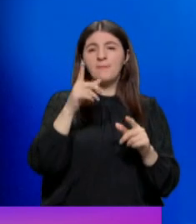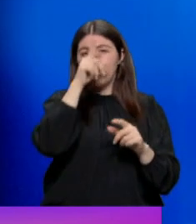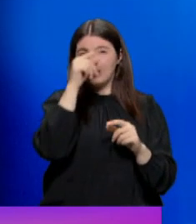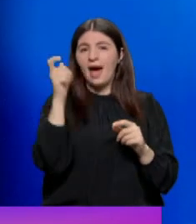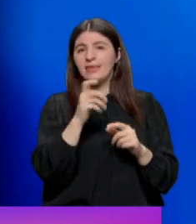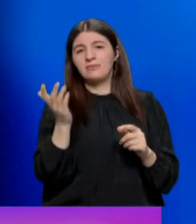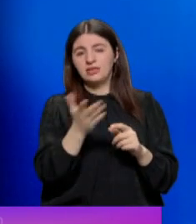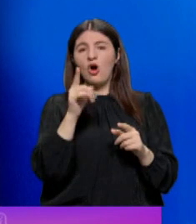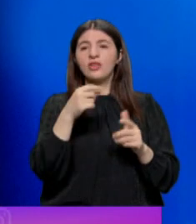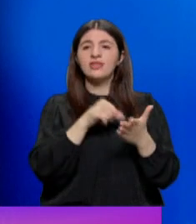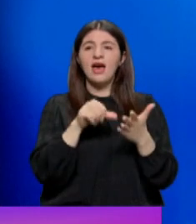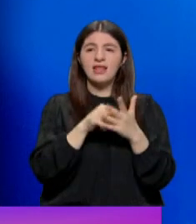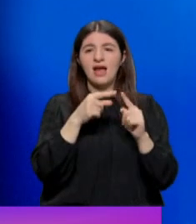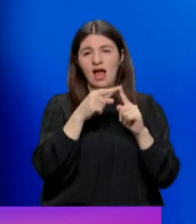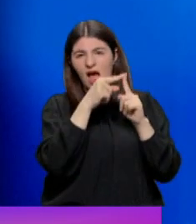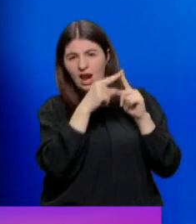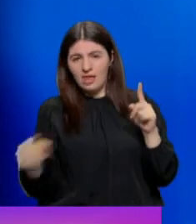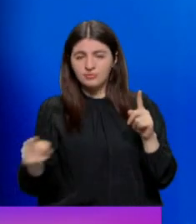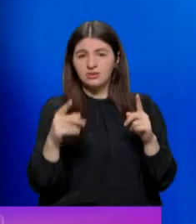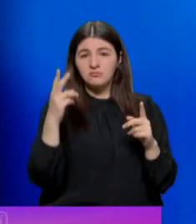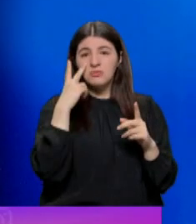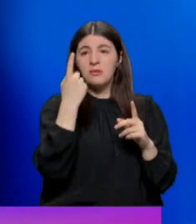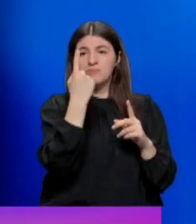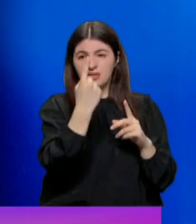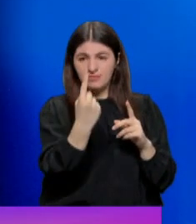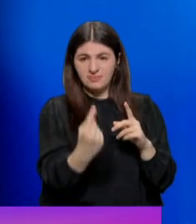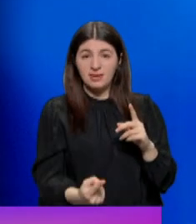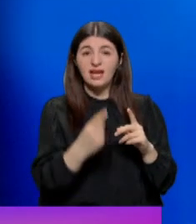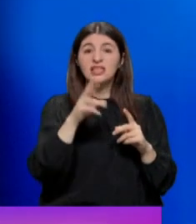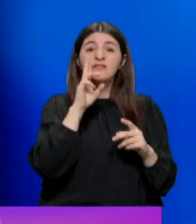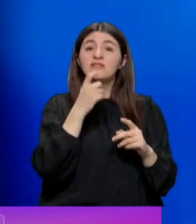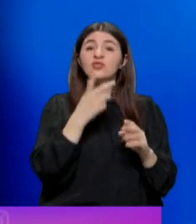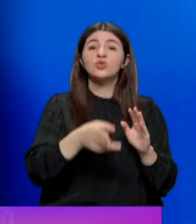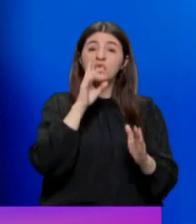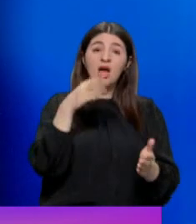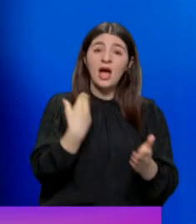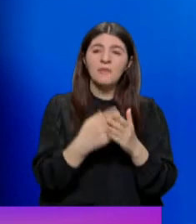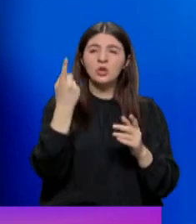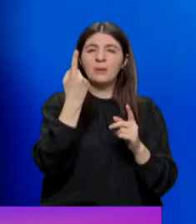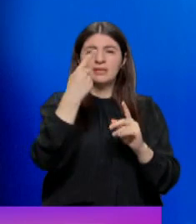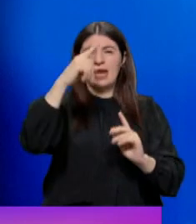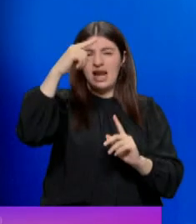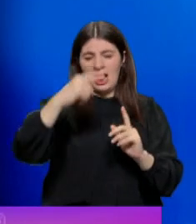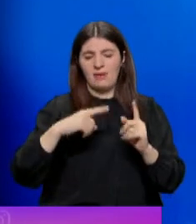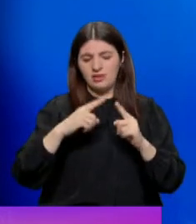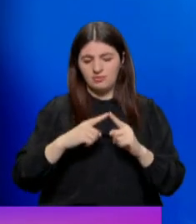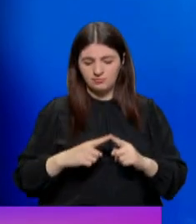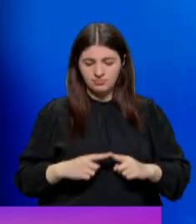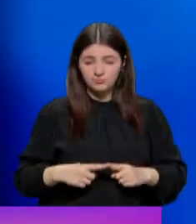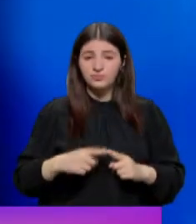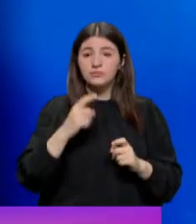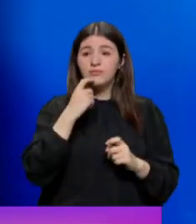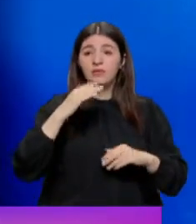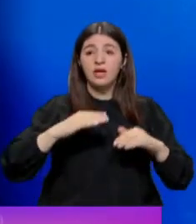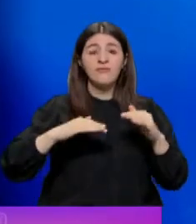ayında enflasyonu hani o tarihten itibaren şöyle 1 ve ta yılın sonuna kadar %1 olarak hesapladığınızda